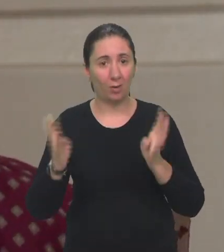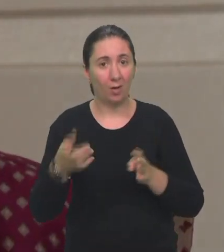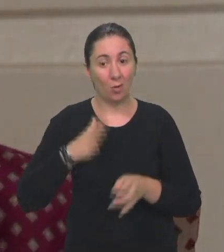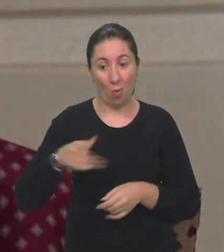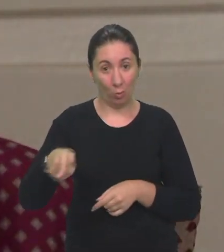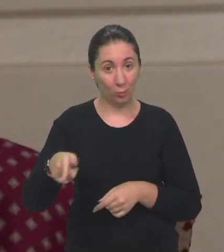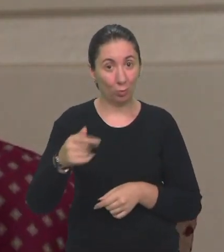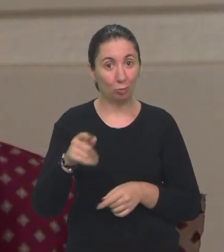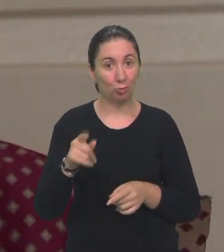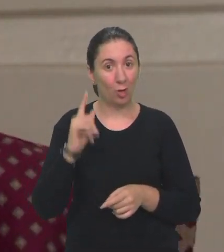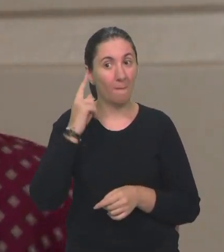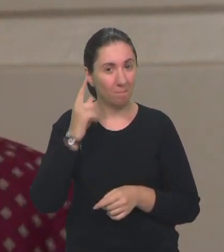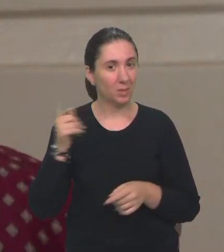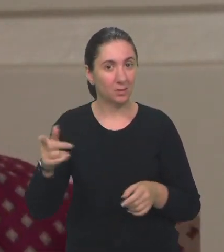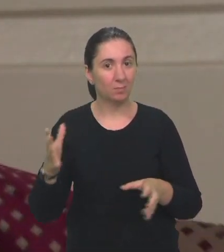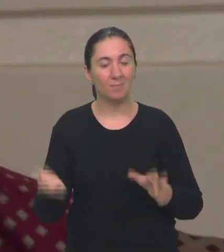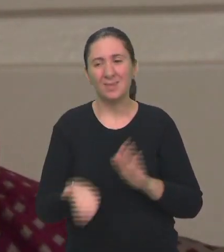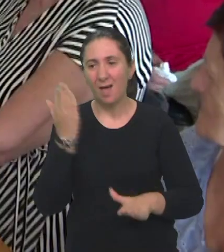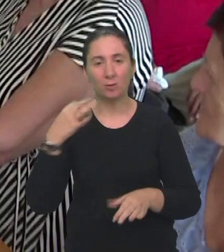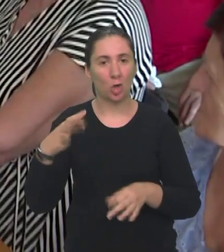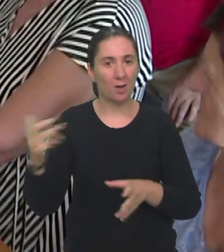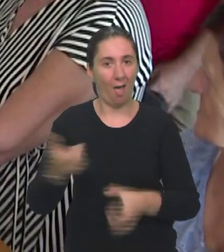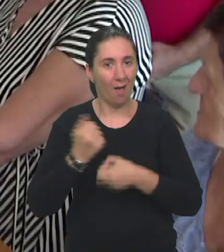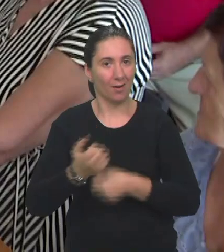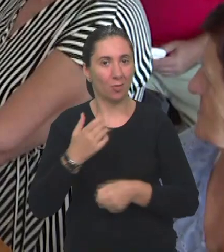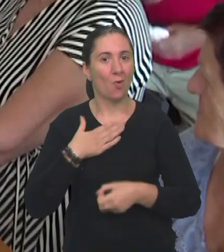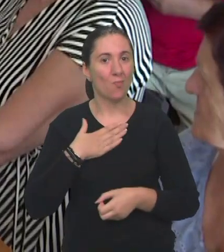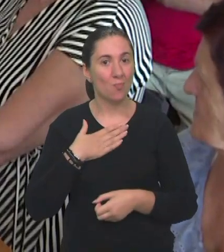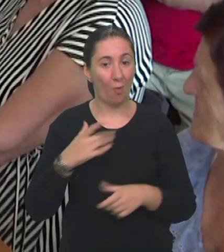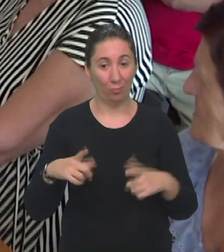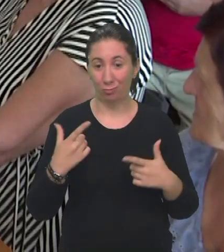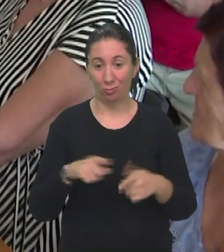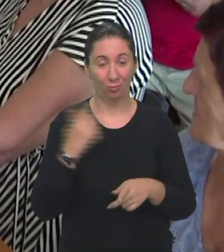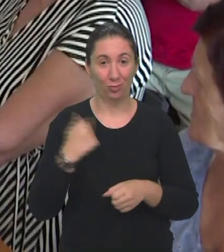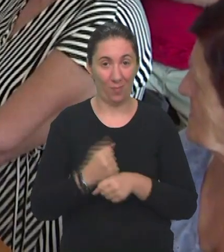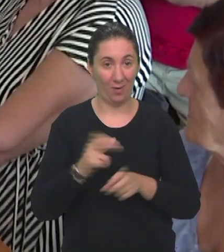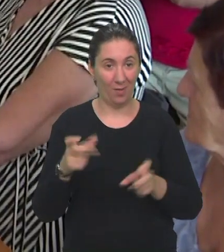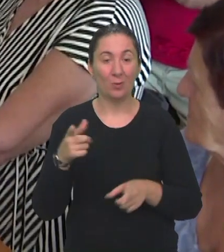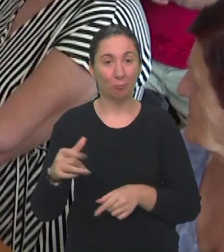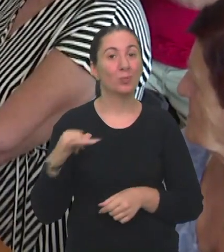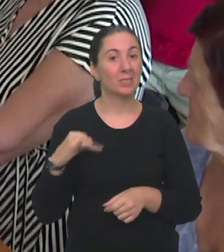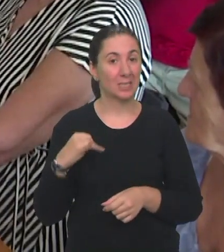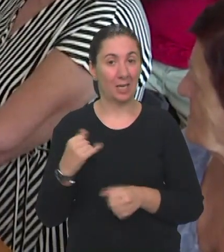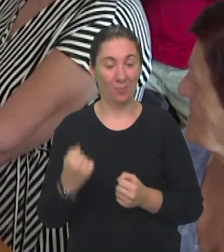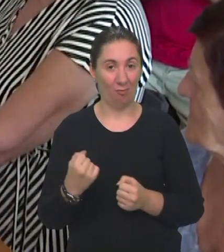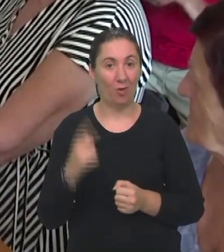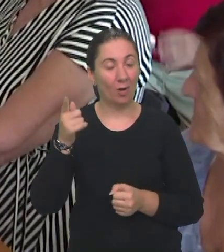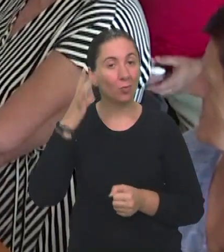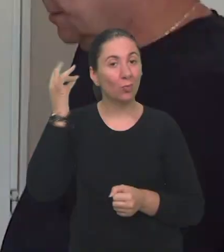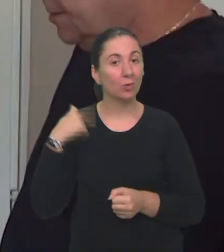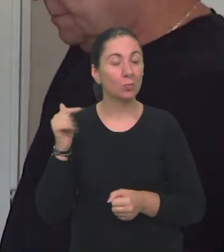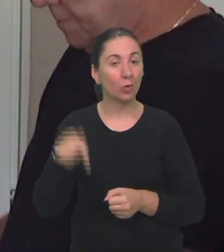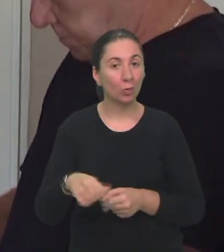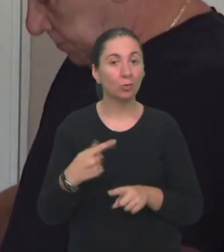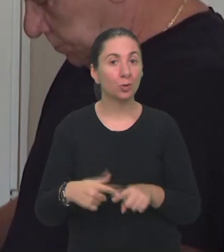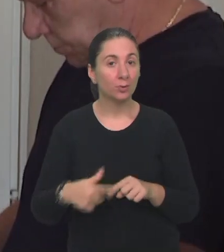gospođa koja mi je, mislim, odnijela najviše nagrada u mojoj karijeri, pa mislim da će to biti zanimljivo viđenje. Na tu ideju smo došli zbog